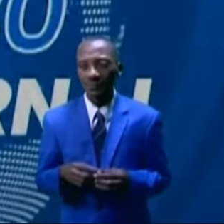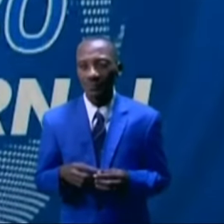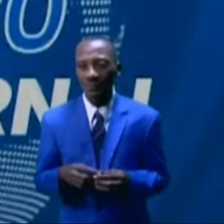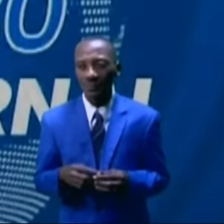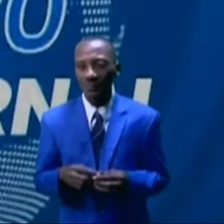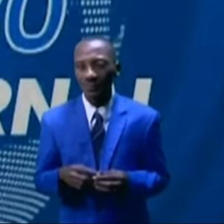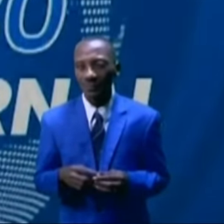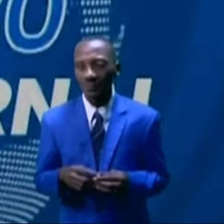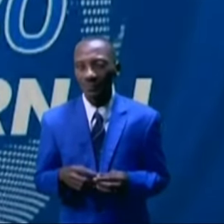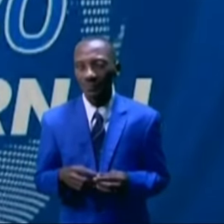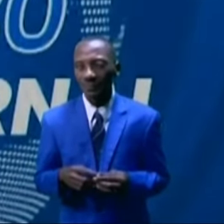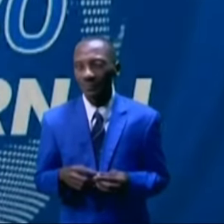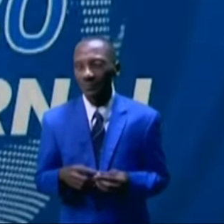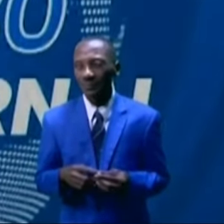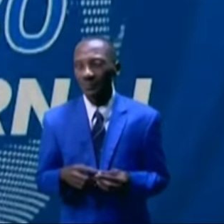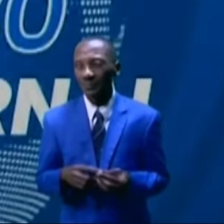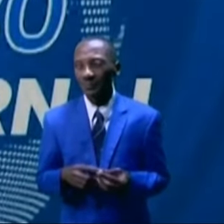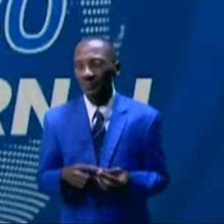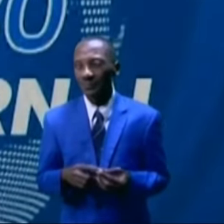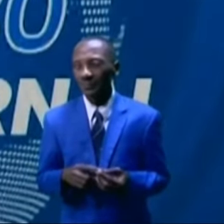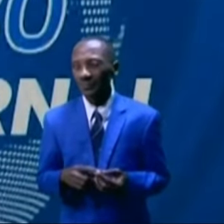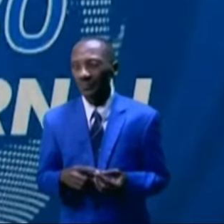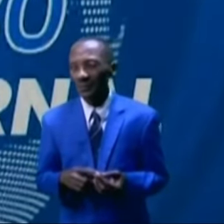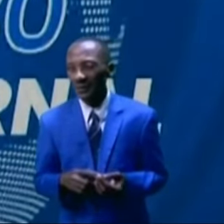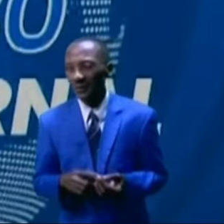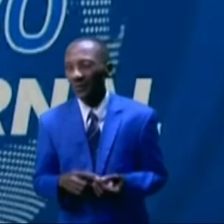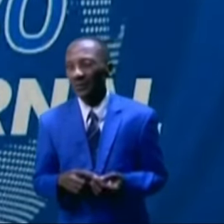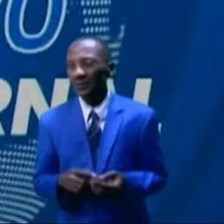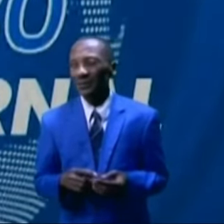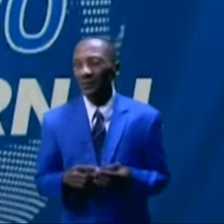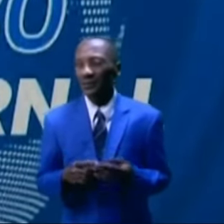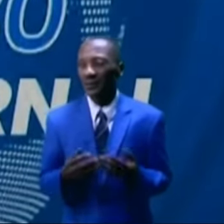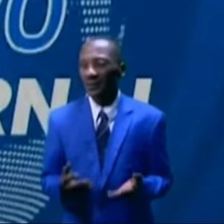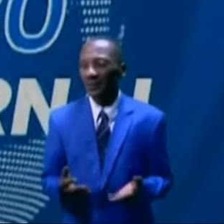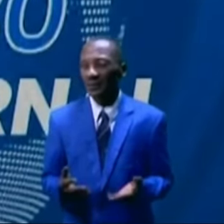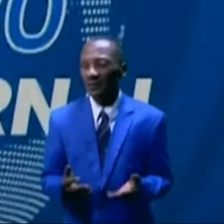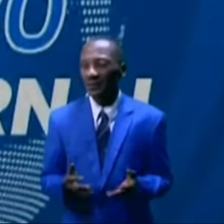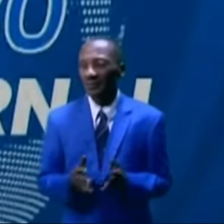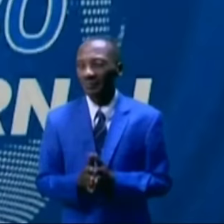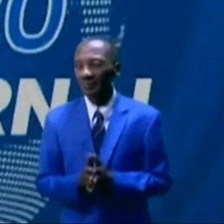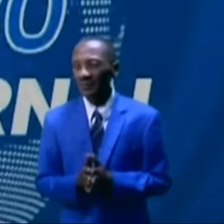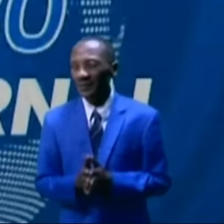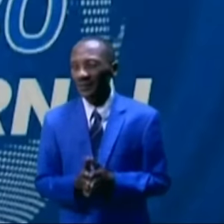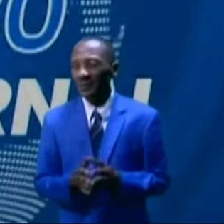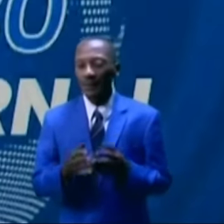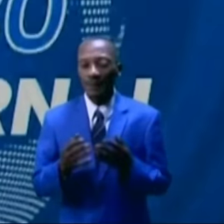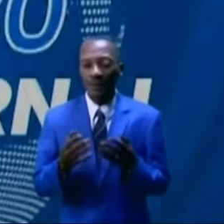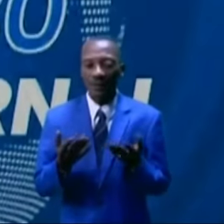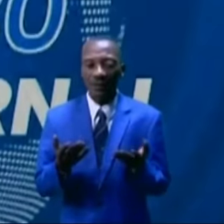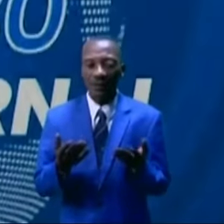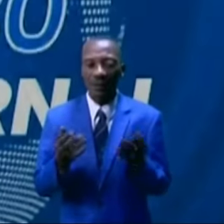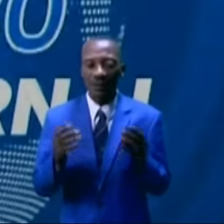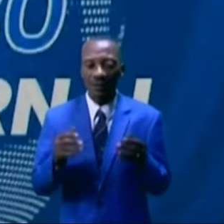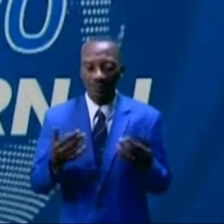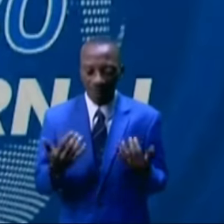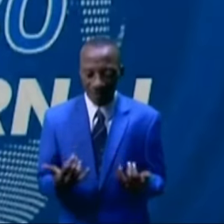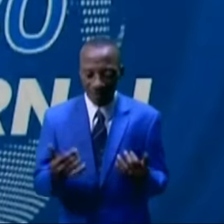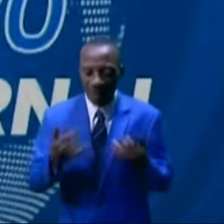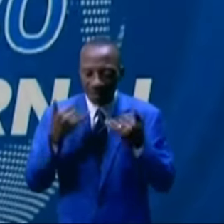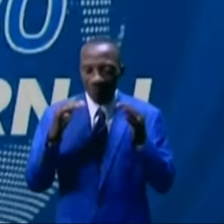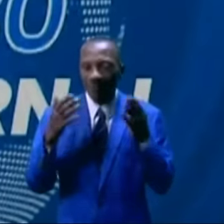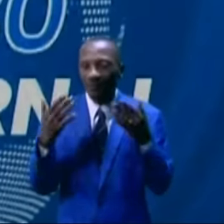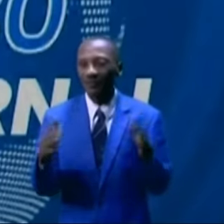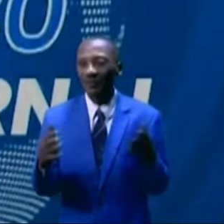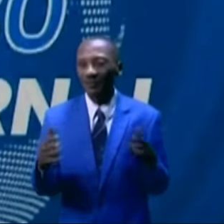Et on se quitte par cette note musicale. Merci à toute l'équipe technique. Merci à vous également d'avoir suivi ce journal. Restez avec nous.